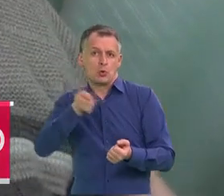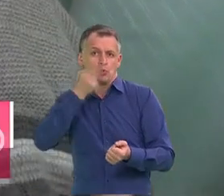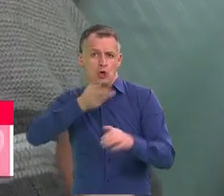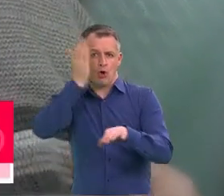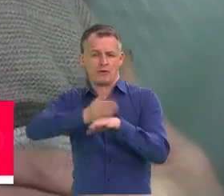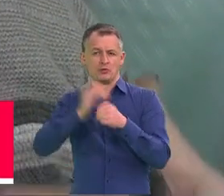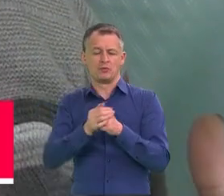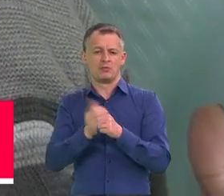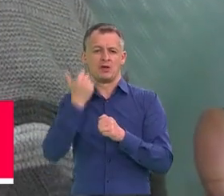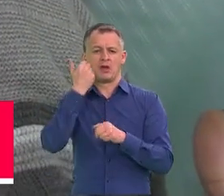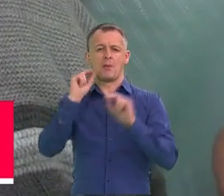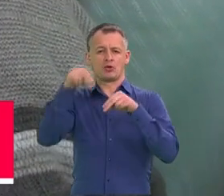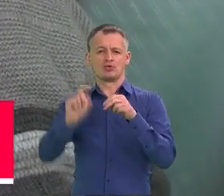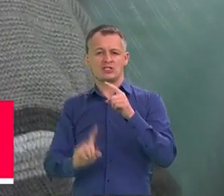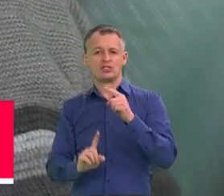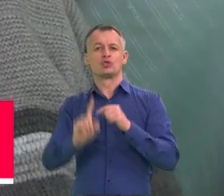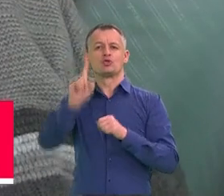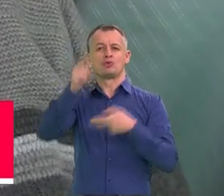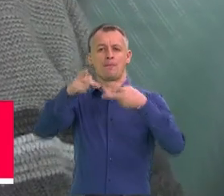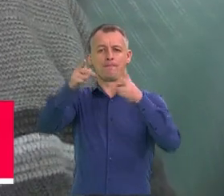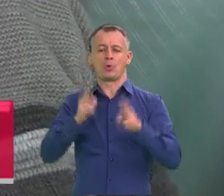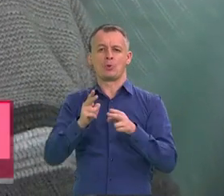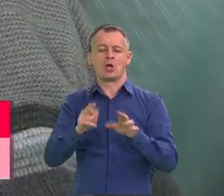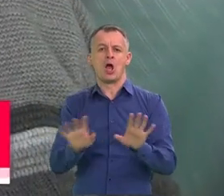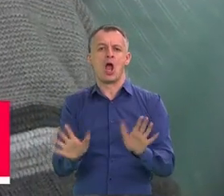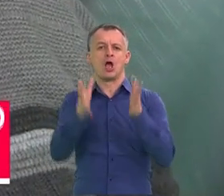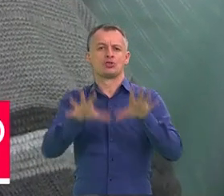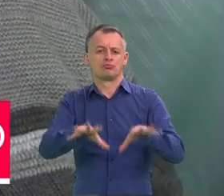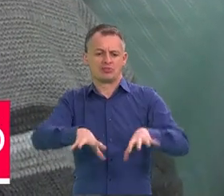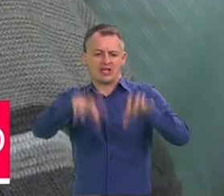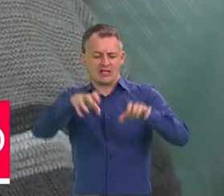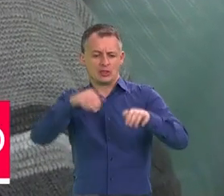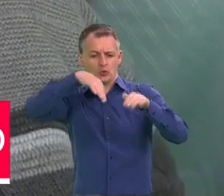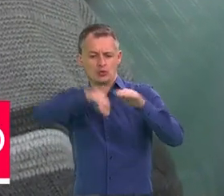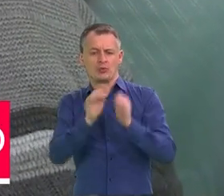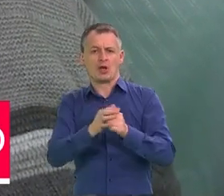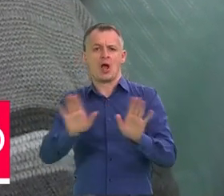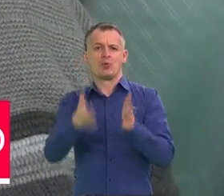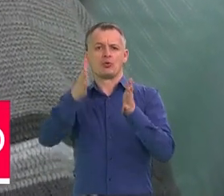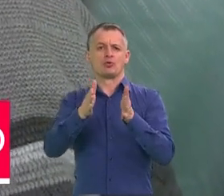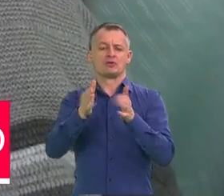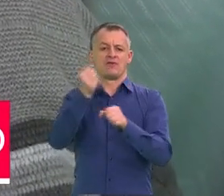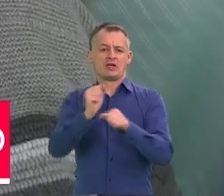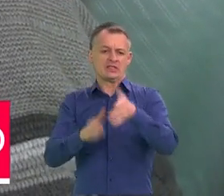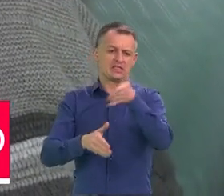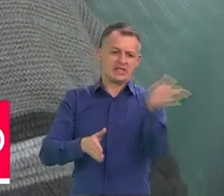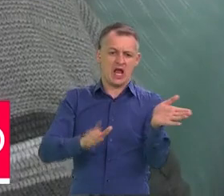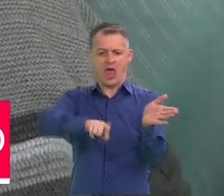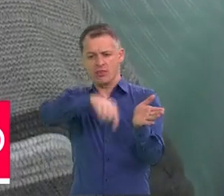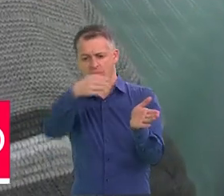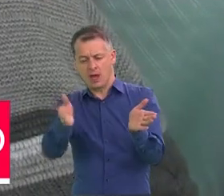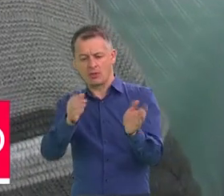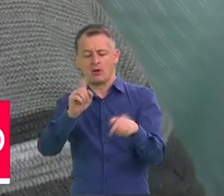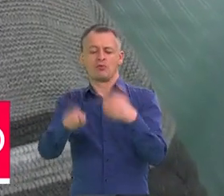peste polei dintr-o dată. A început stânga-dreapta, stânga-dreapta, atunci m-am pierdut și am apăsat